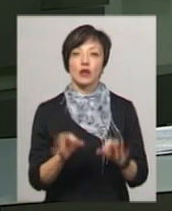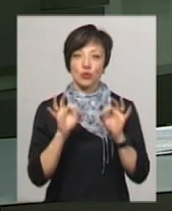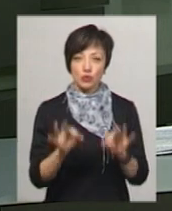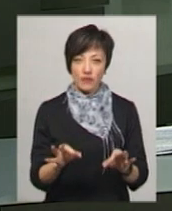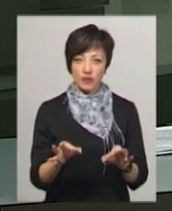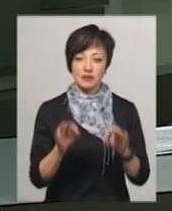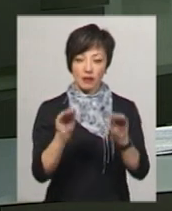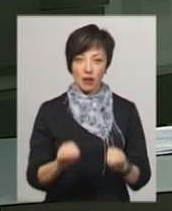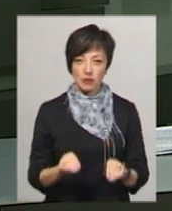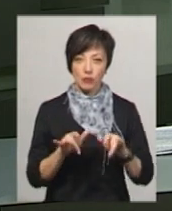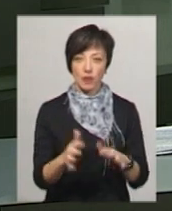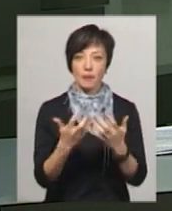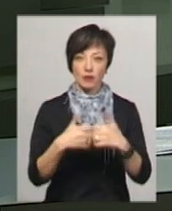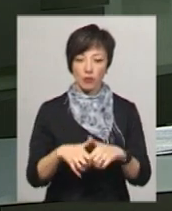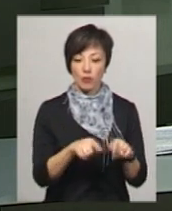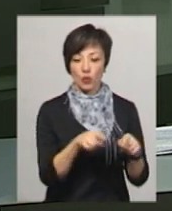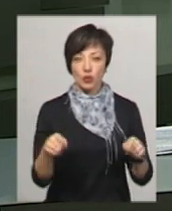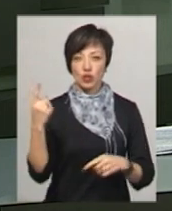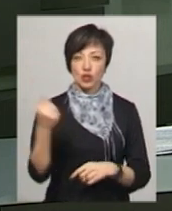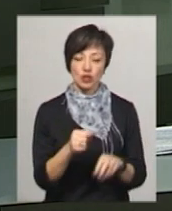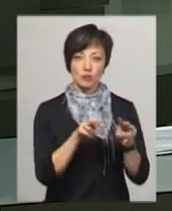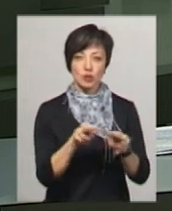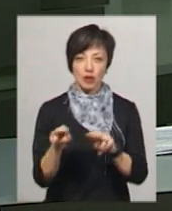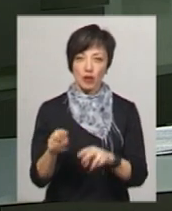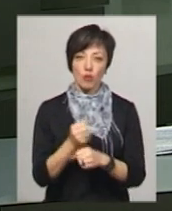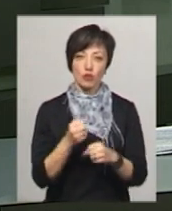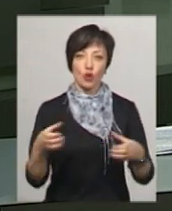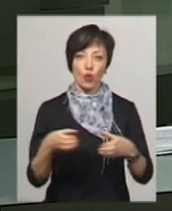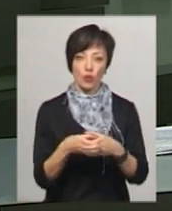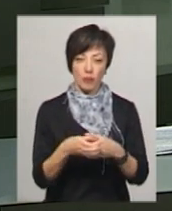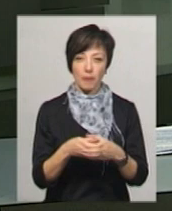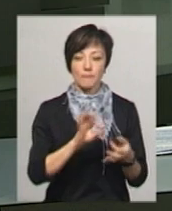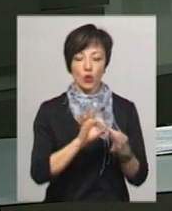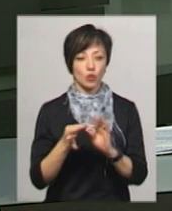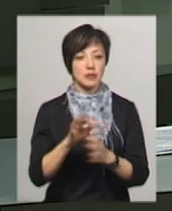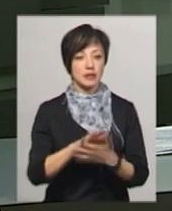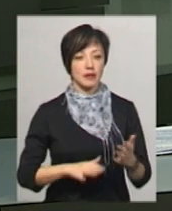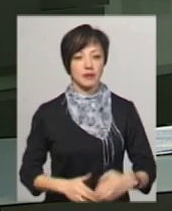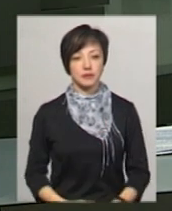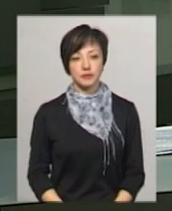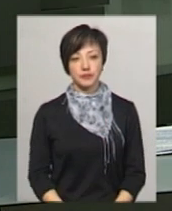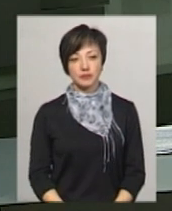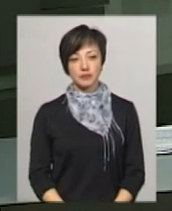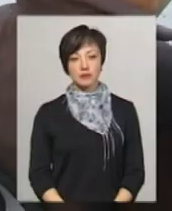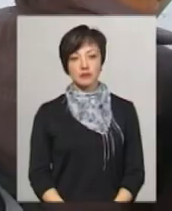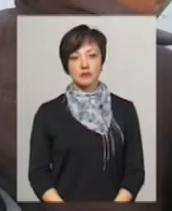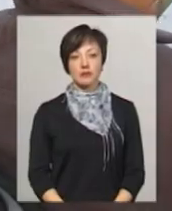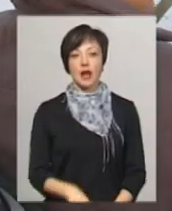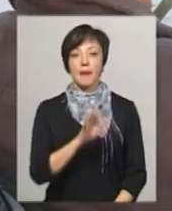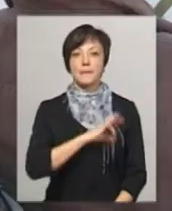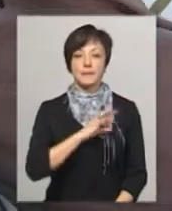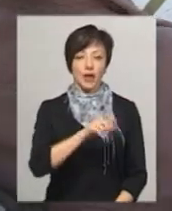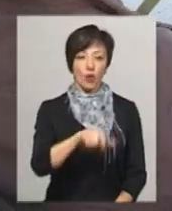достовірності даних, за процесом підрахунків протягом тижня спостерігатиме робоча група. Подробиці далі у сюжеті.